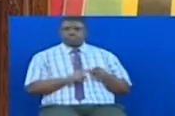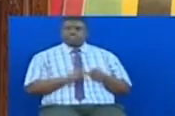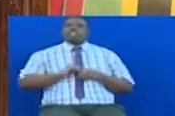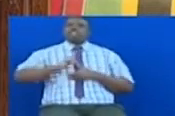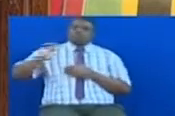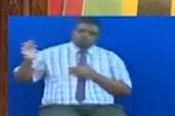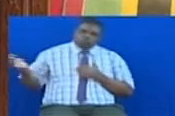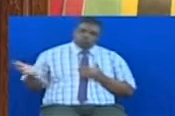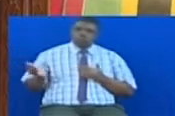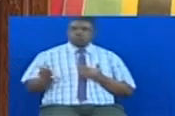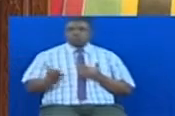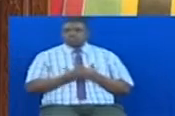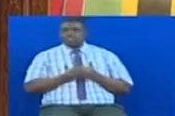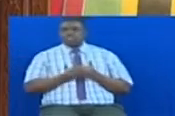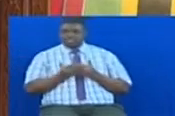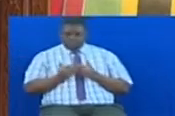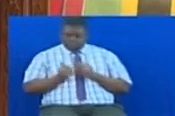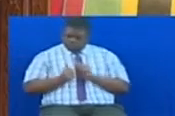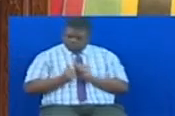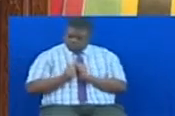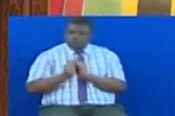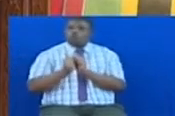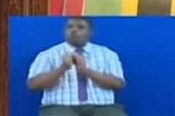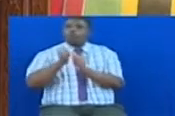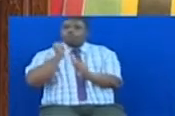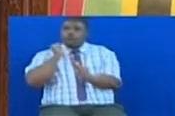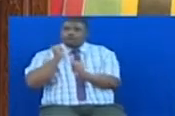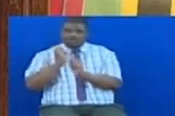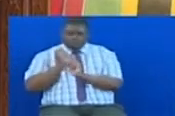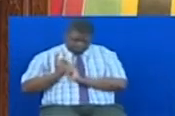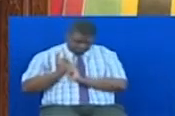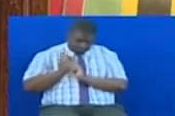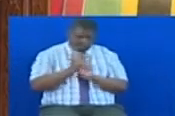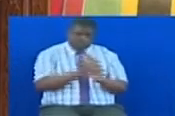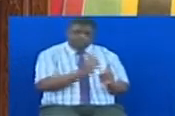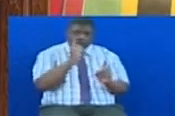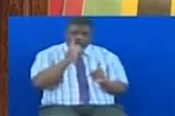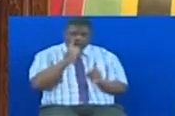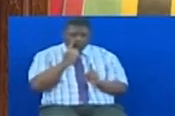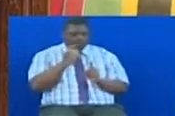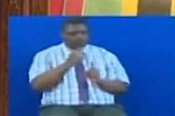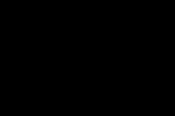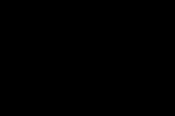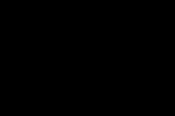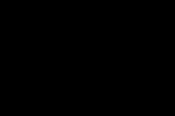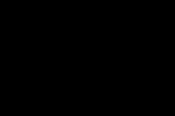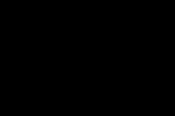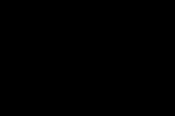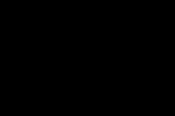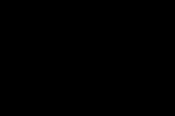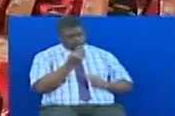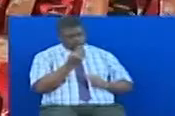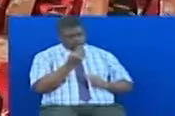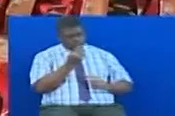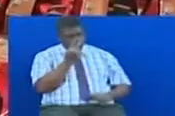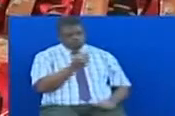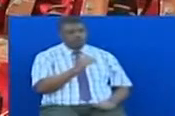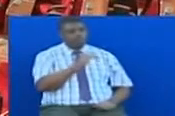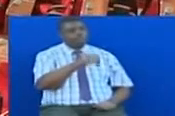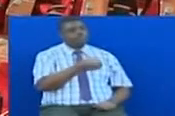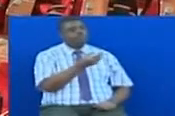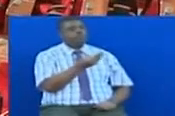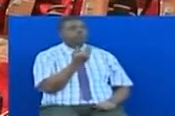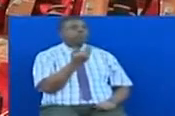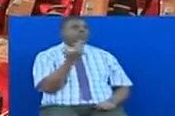inaenda kurudi nyuma kufuata yale ambayo Rais John Pombe Magufuli ameyaona miezi mitatu